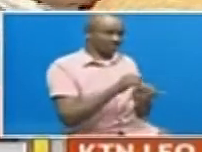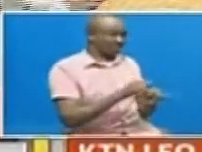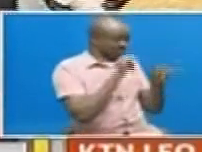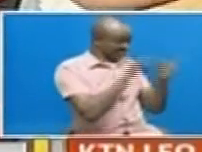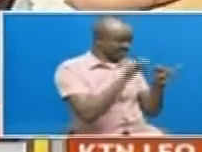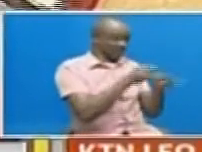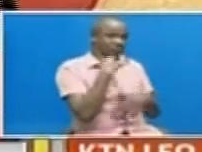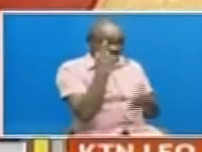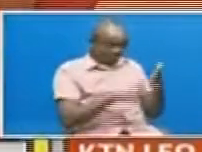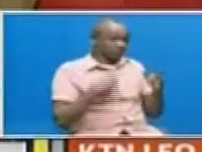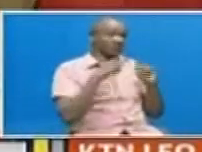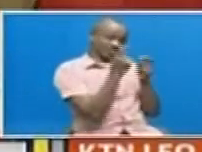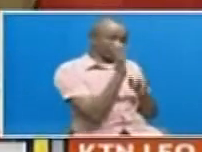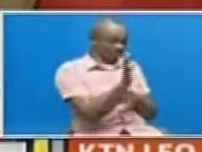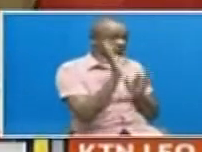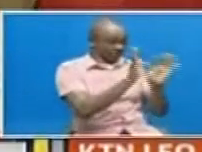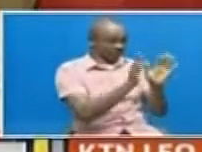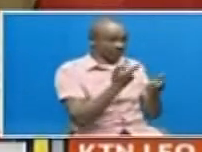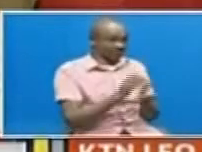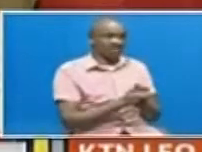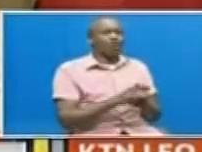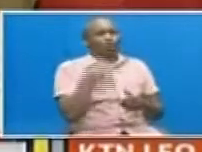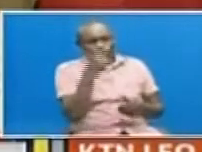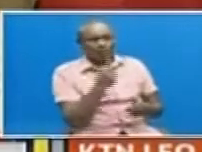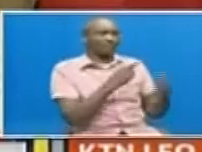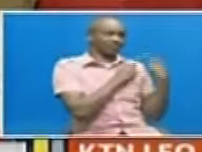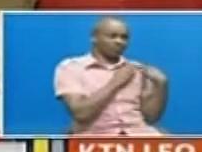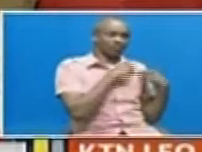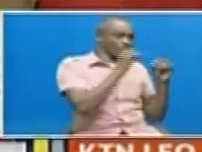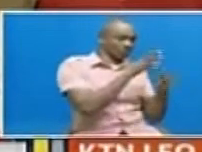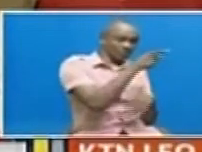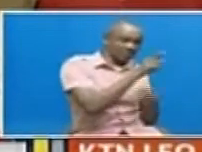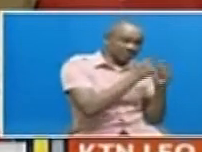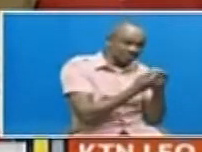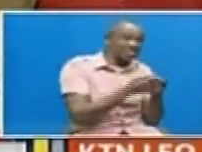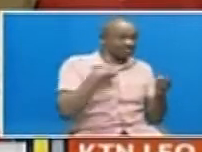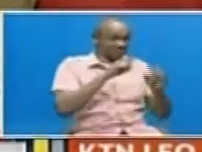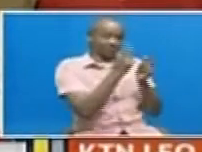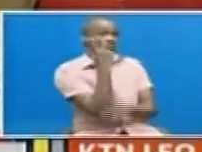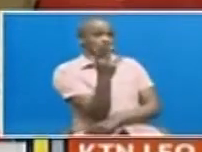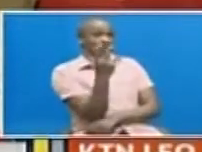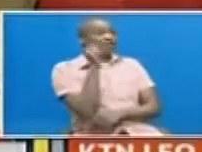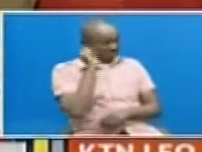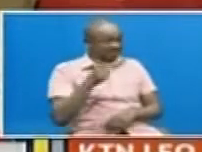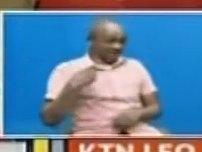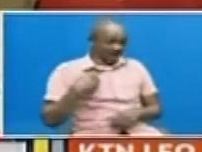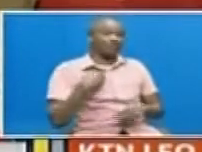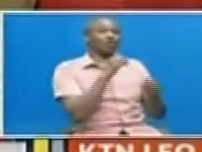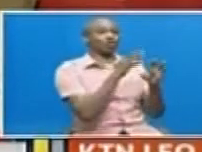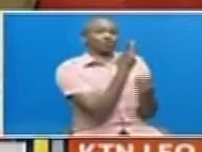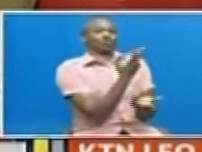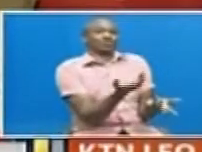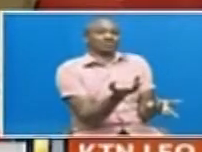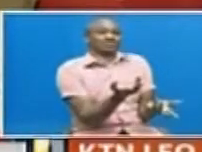timu gani itaenda wapi na timu gani itaenda wapi, na nani atasimamia timu hizi? Manake timu kama ni mbili, bila shaka ukufunzi pia utagawanyika,